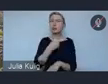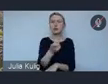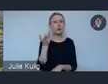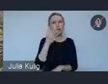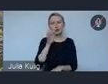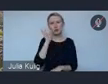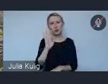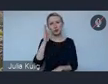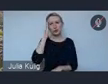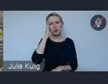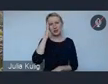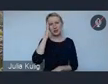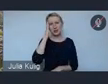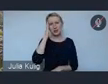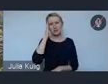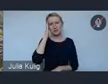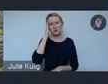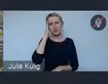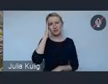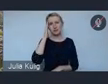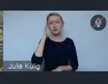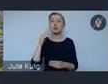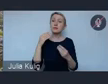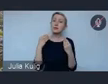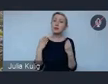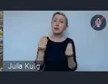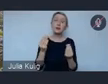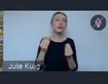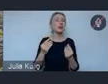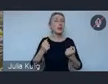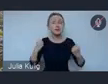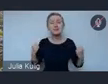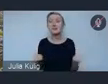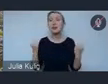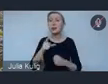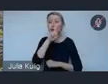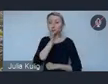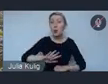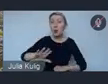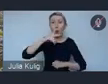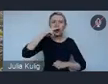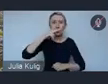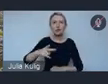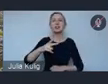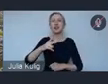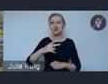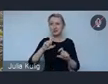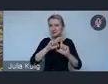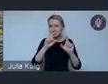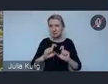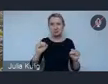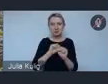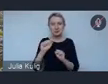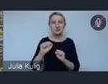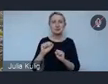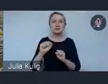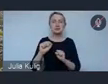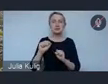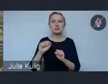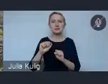że fantastycznych drews pyszne jakiego byliśmy wszyscy świadkami jesteśmy wciąż to